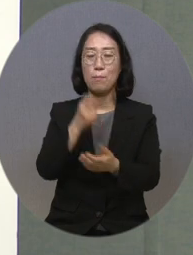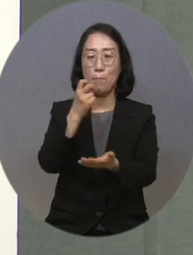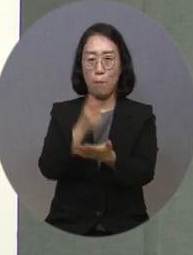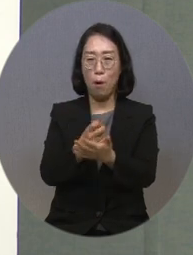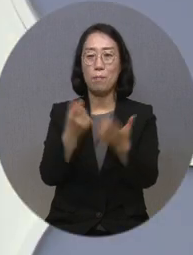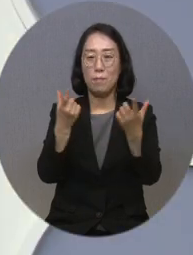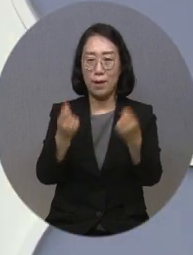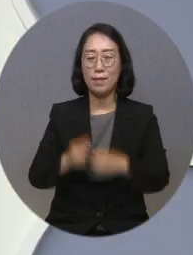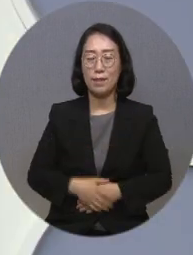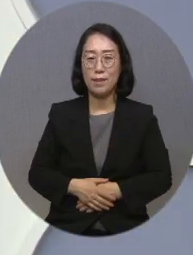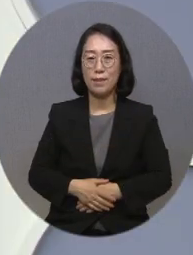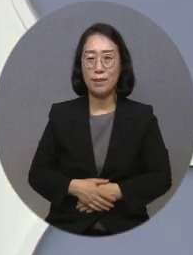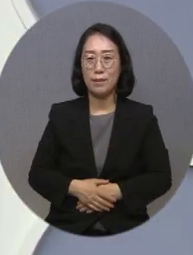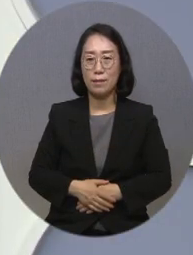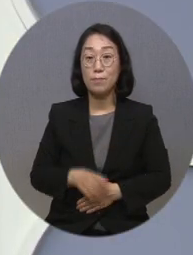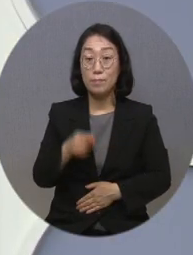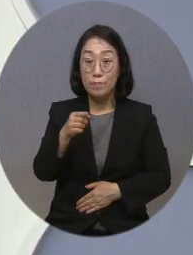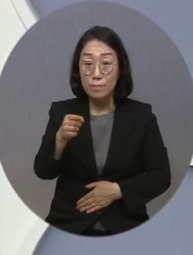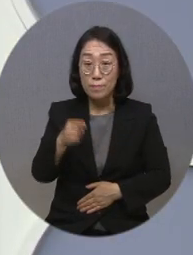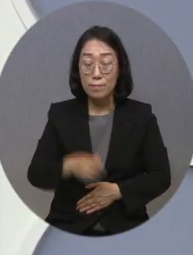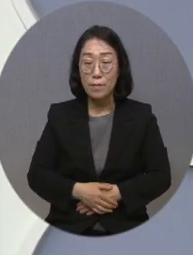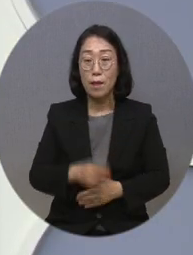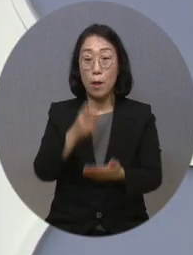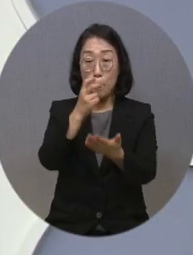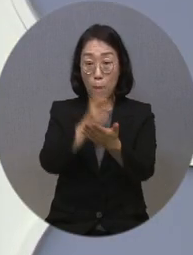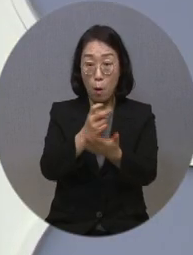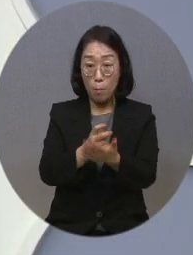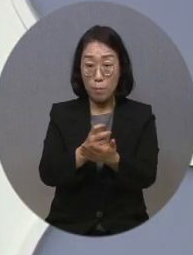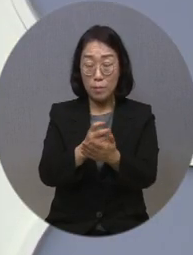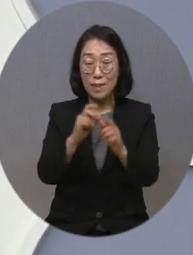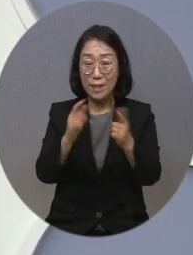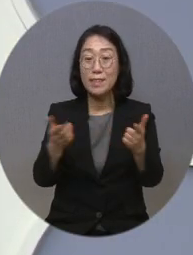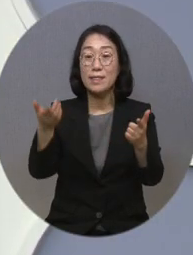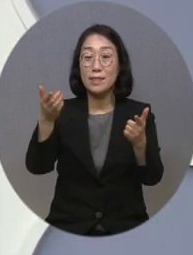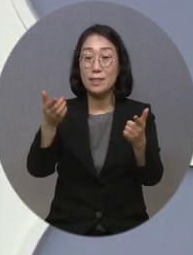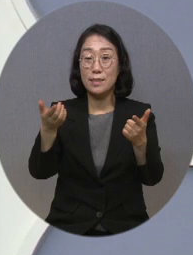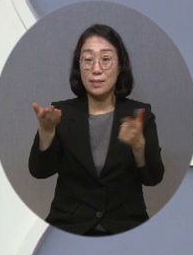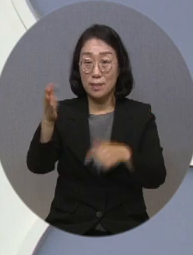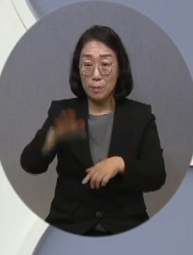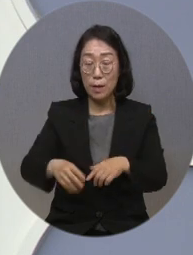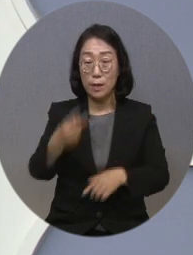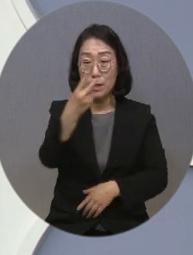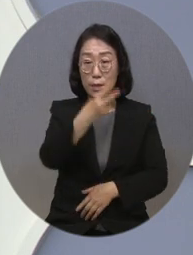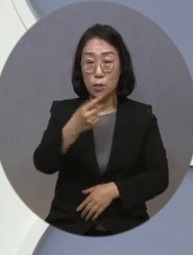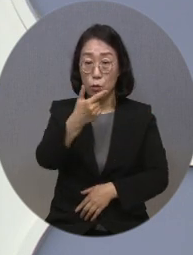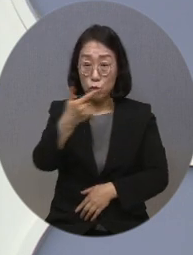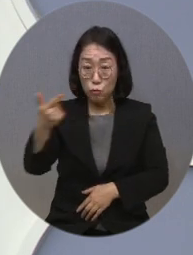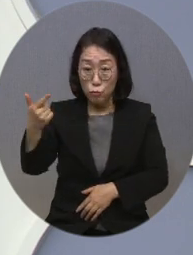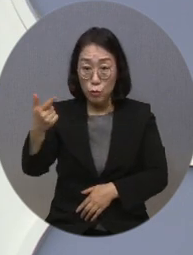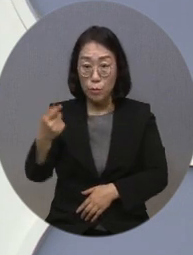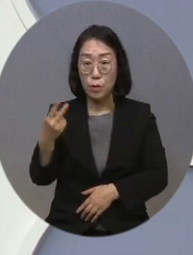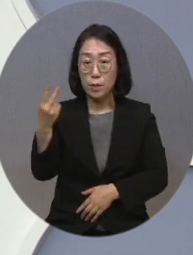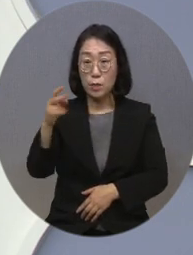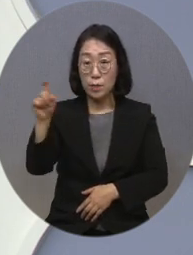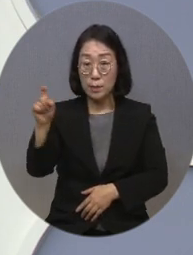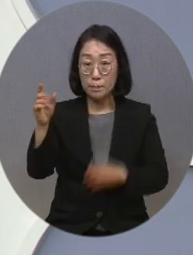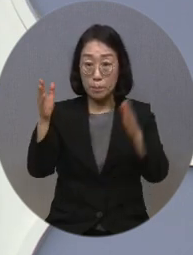말씀을 드리고요. 이왕 얘기가 나왔으니까 이제 법안은 아니지만 제가 2006년부터